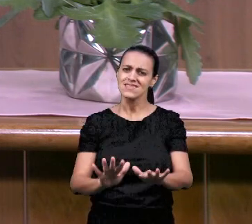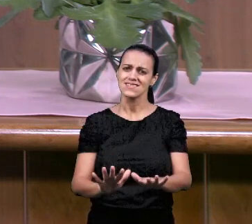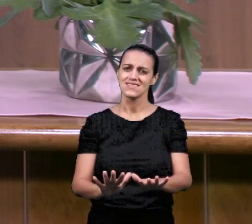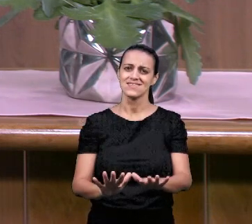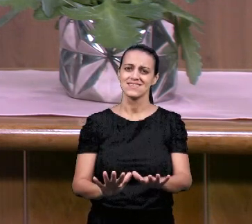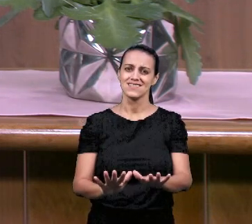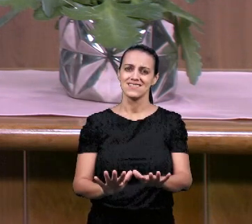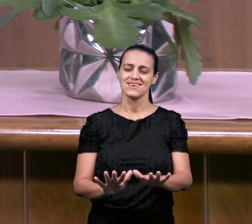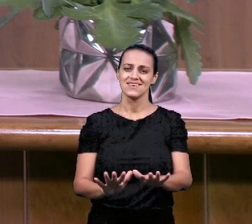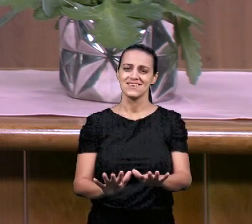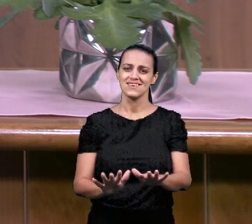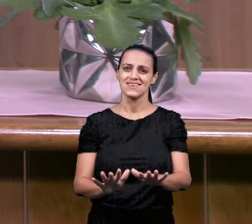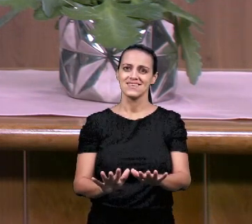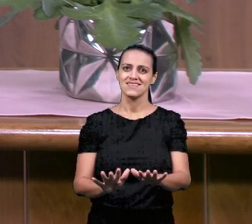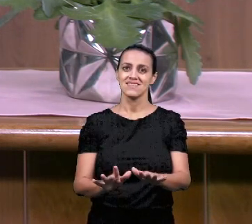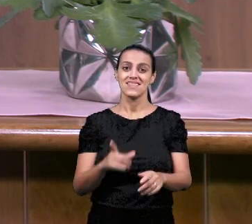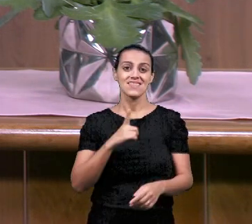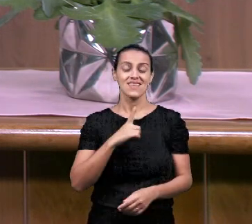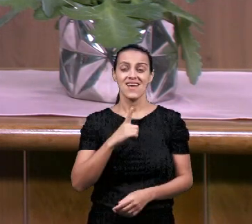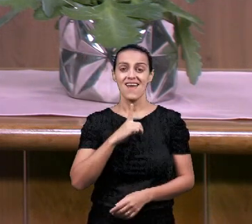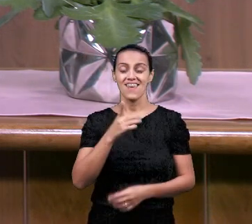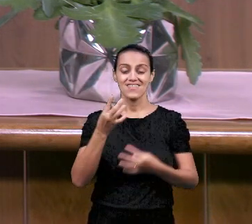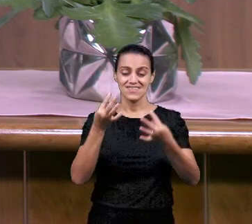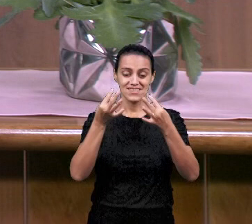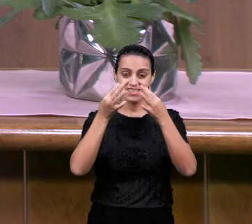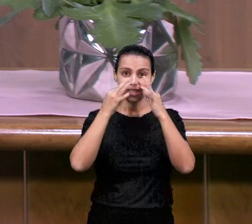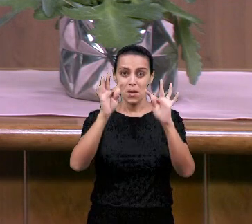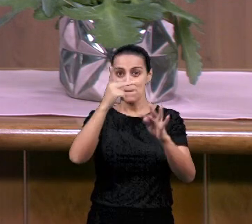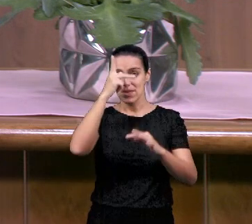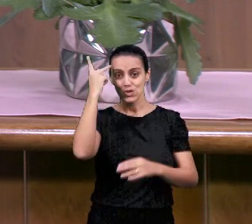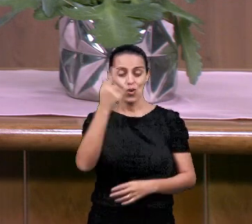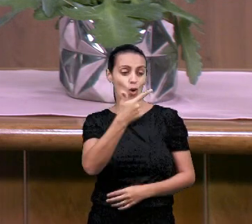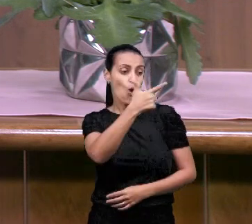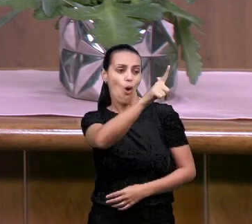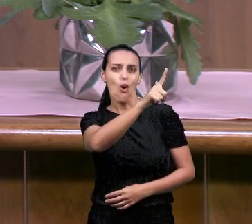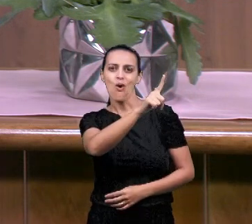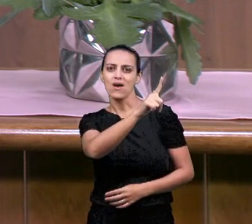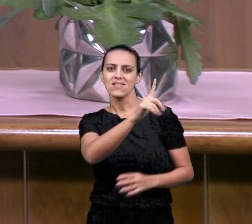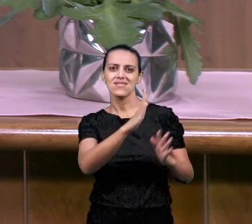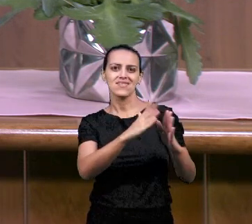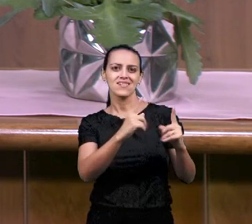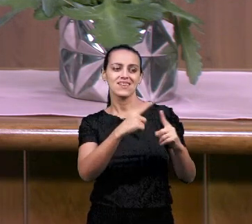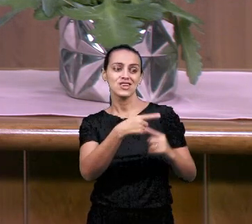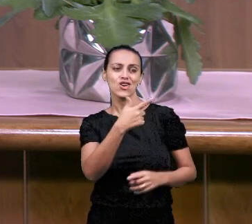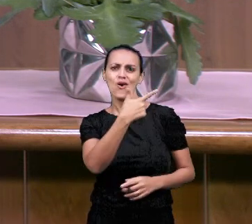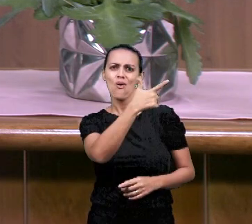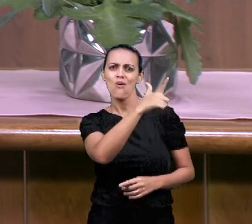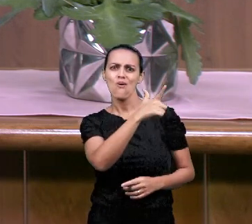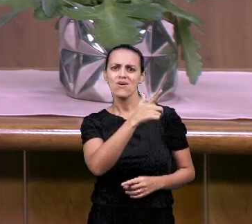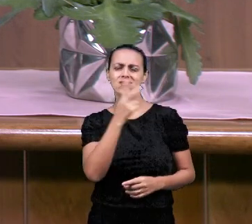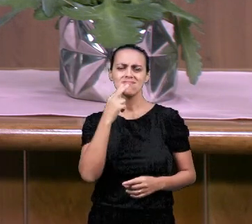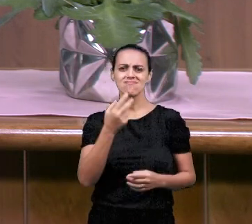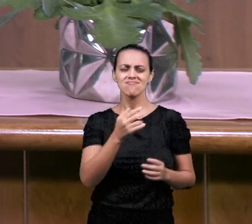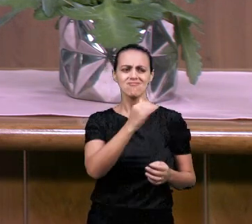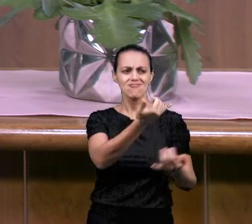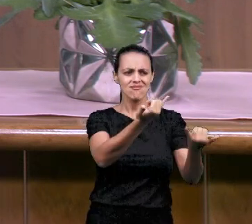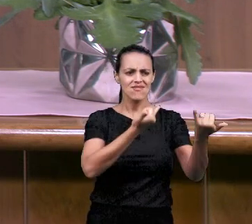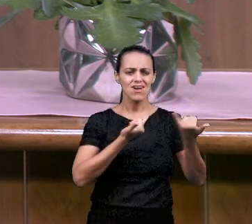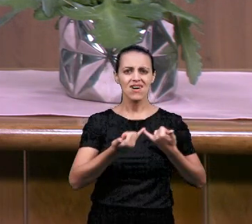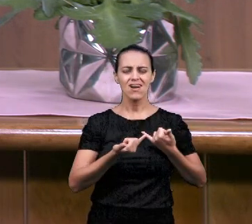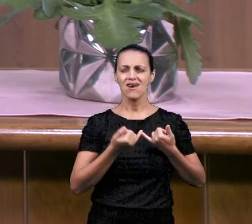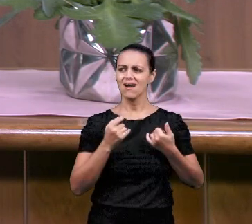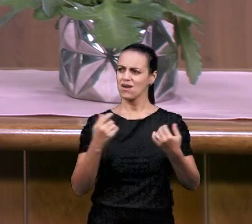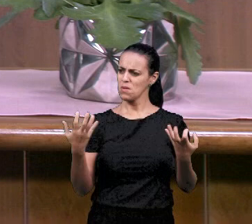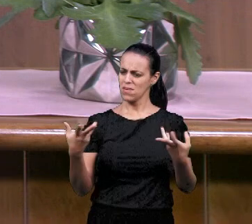nous avons eu des témoignages de personnes, même d'autres églises, ce que l'Église chrétienne Maranatha vit, c'est quelque chose de